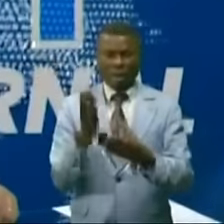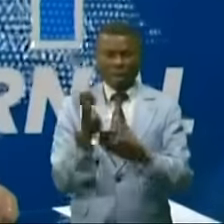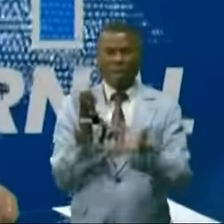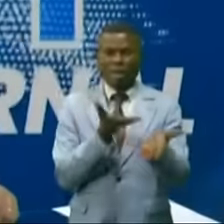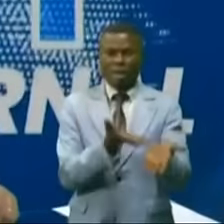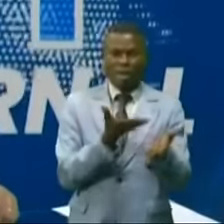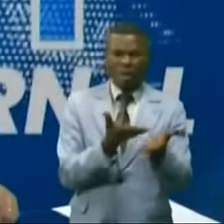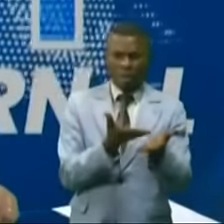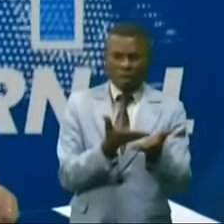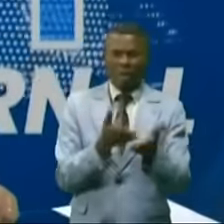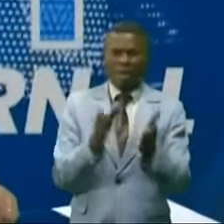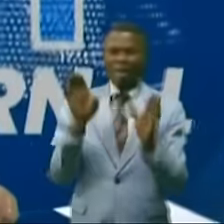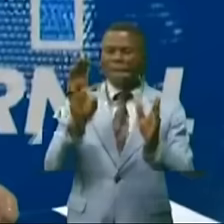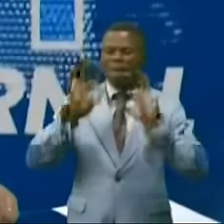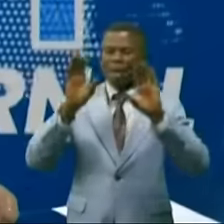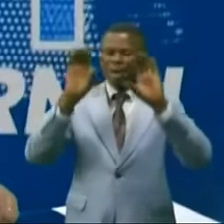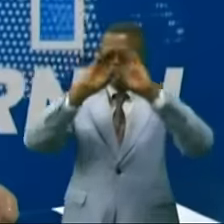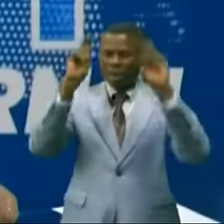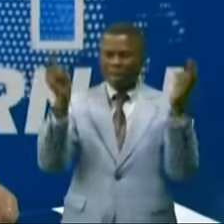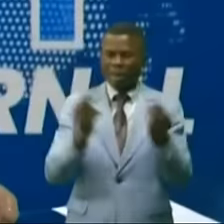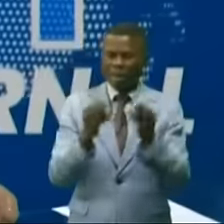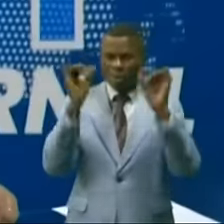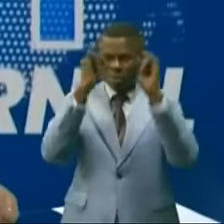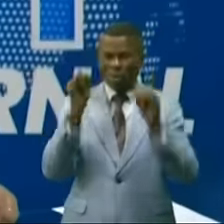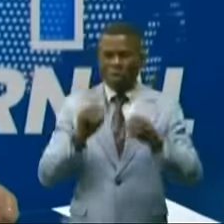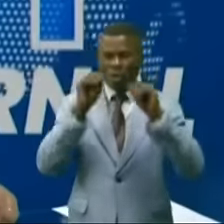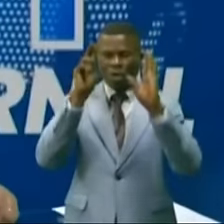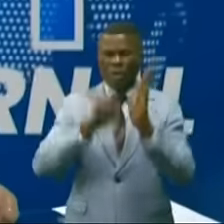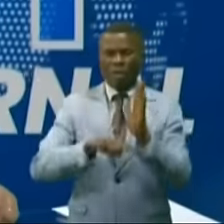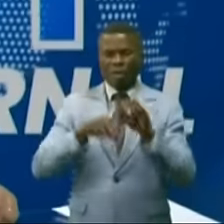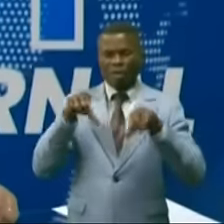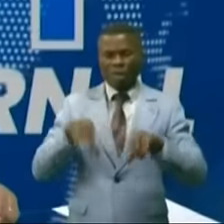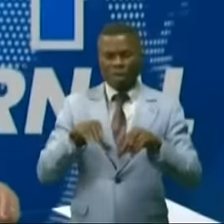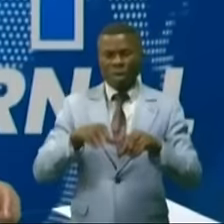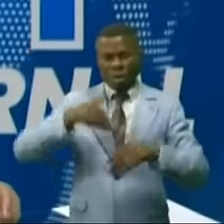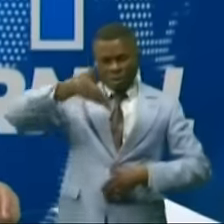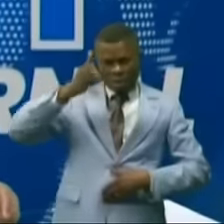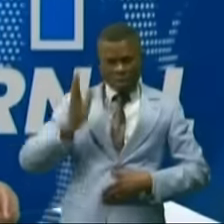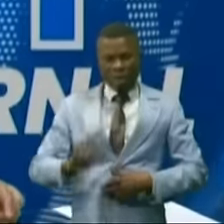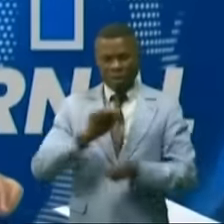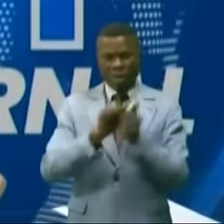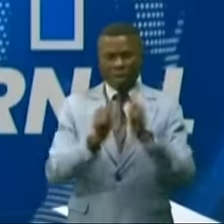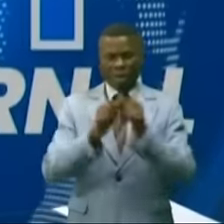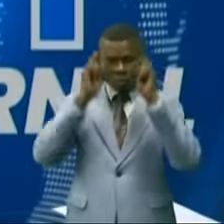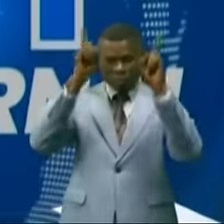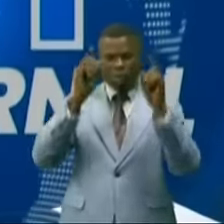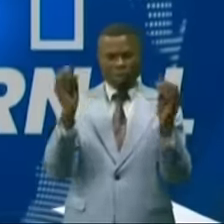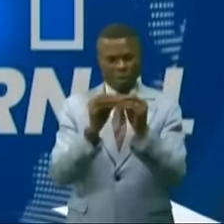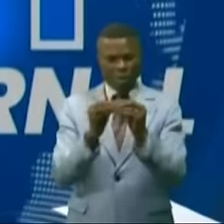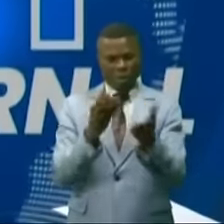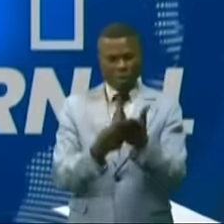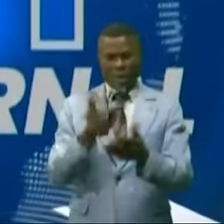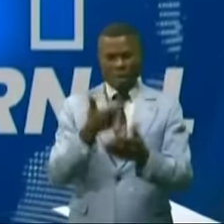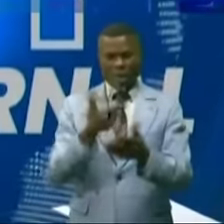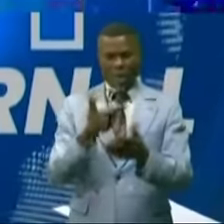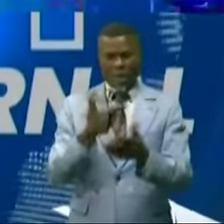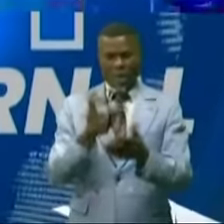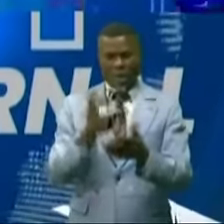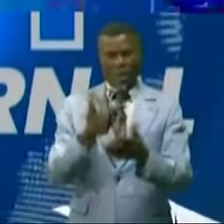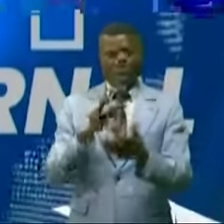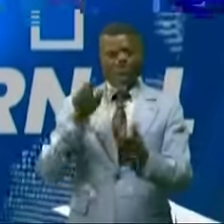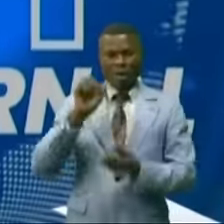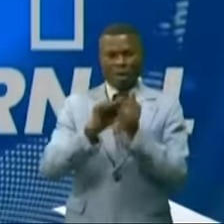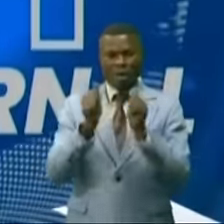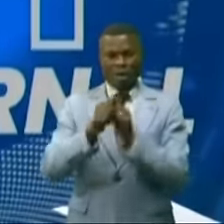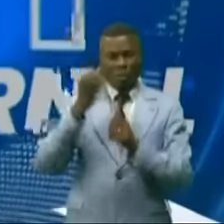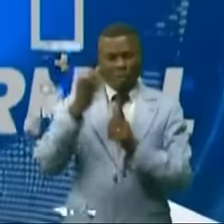servira de tableau de bord du secteur numérique dans l'enseignement RDC. Les experts du secteur étaient réunis ce mardi à